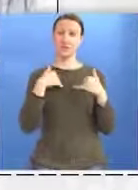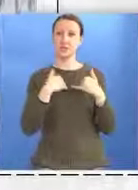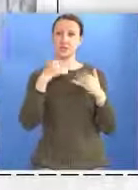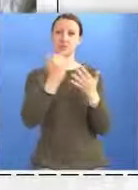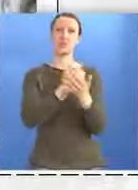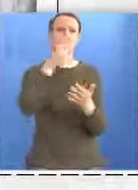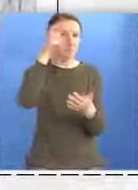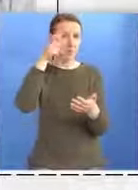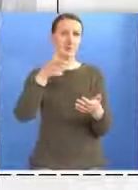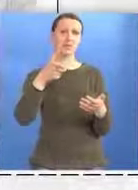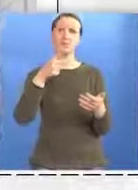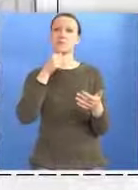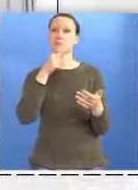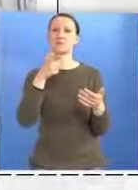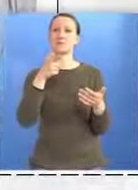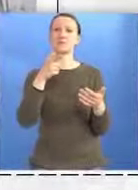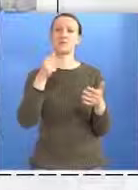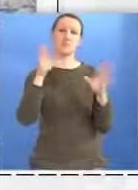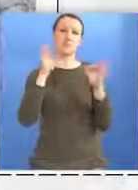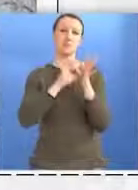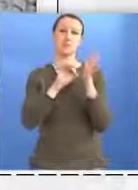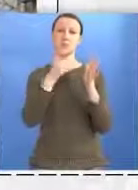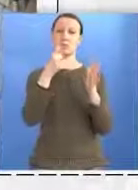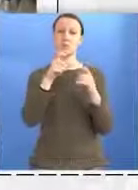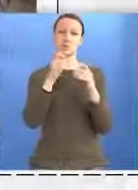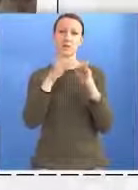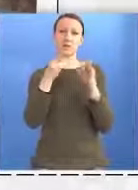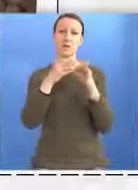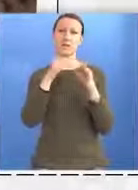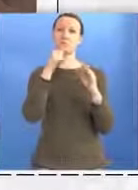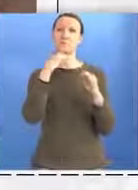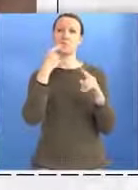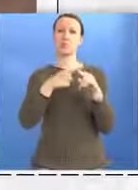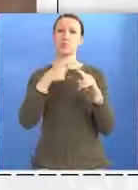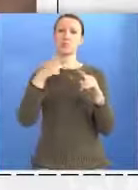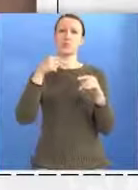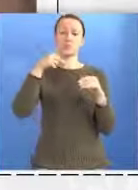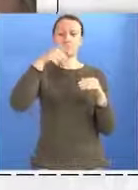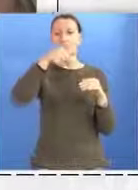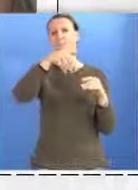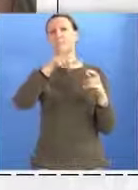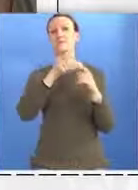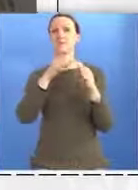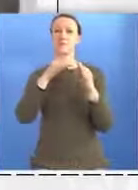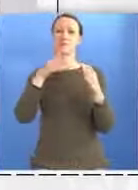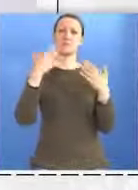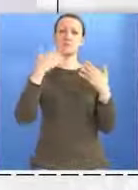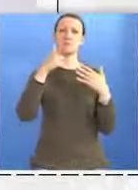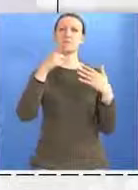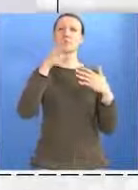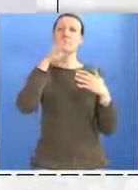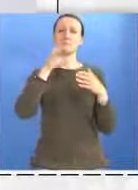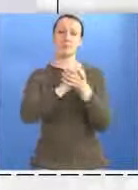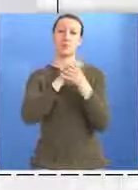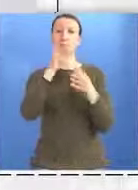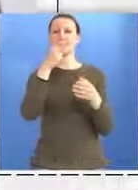živim na Novom Beogradu i 10 minuta od Save i često provodim vrijeme tamo. Prijateljica ima dva